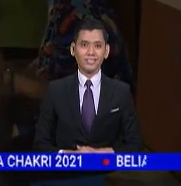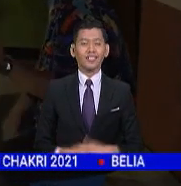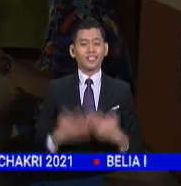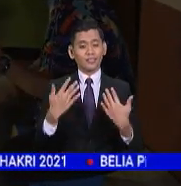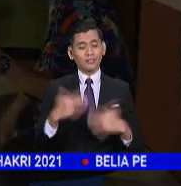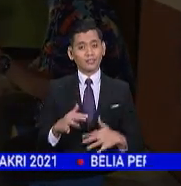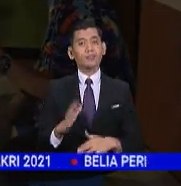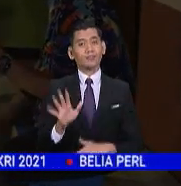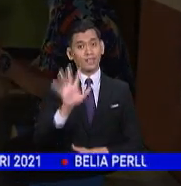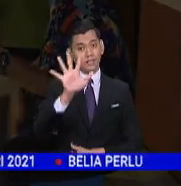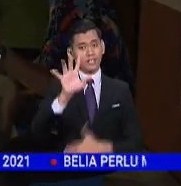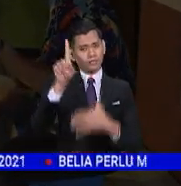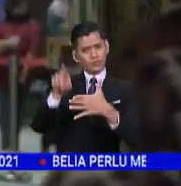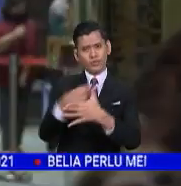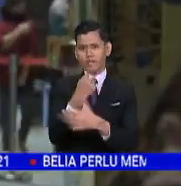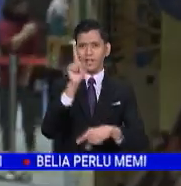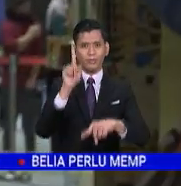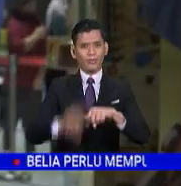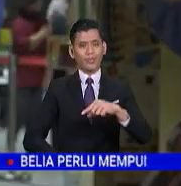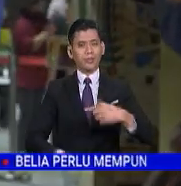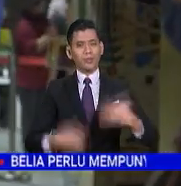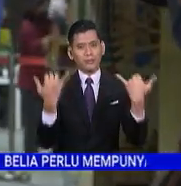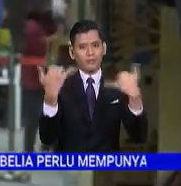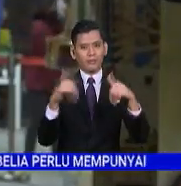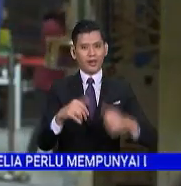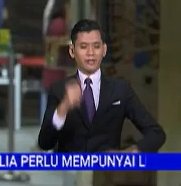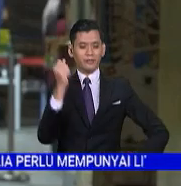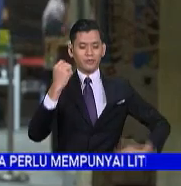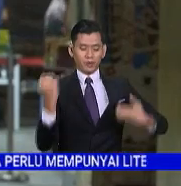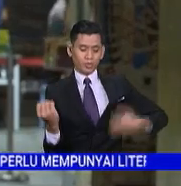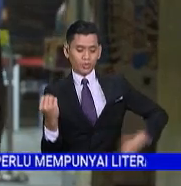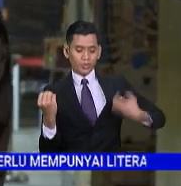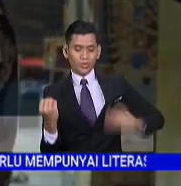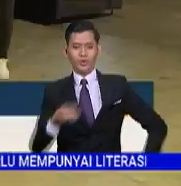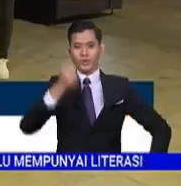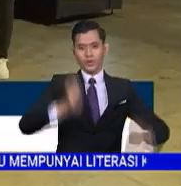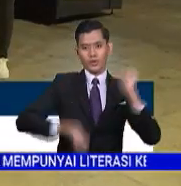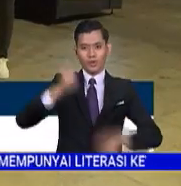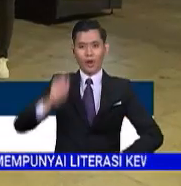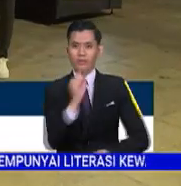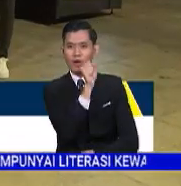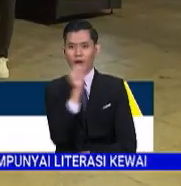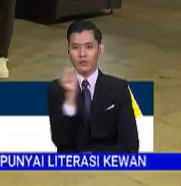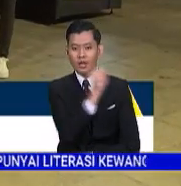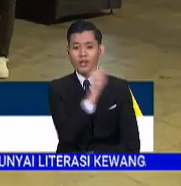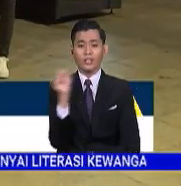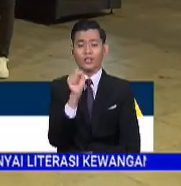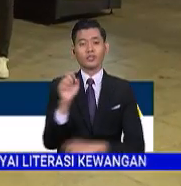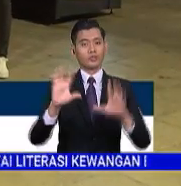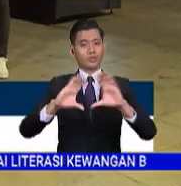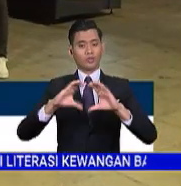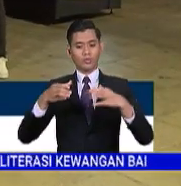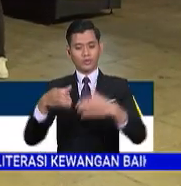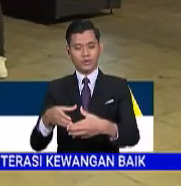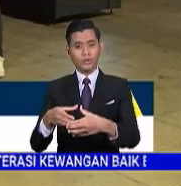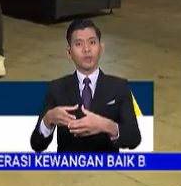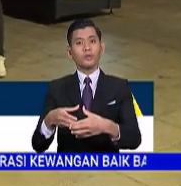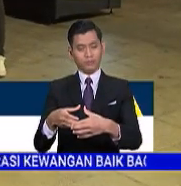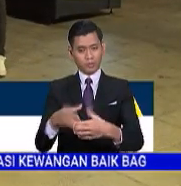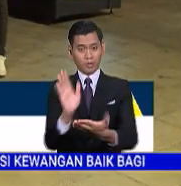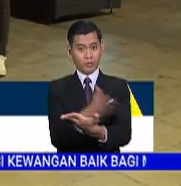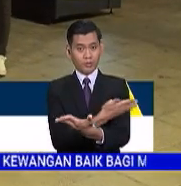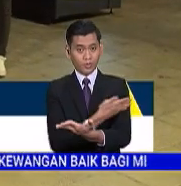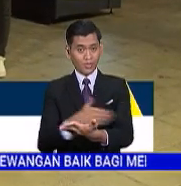Selepas kira-kira 5 bulan tidak dapat beraksi kepada khalayak umum, kumpulan pemuzik jalanan kini bersyukur dengan peralihan fasa